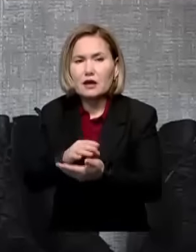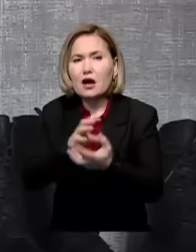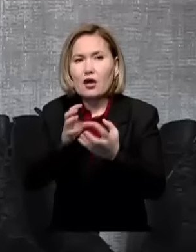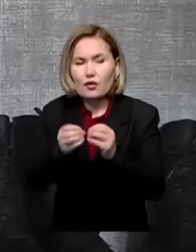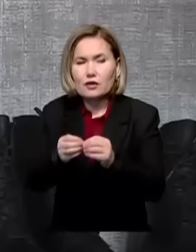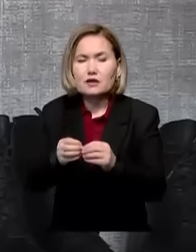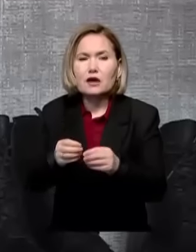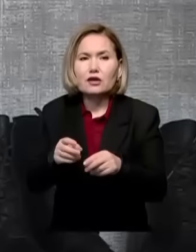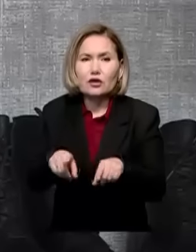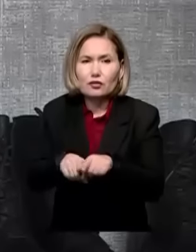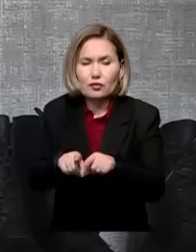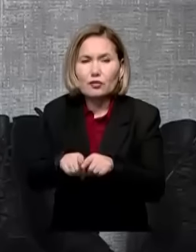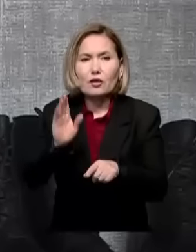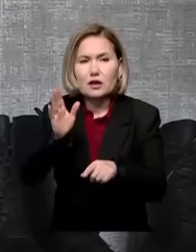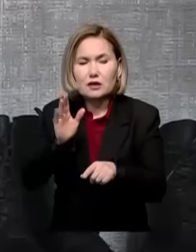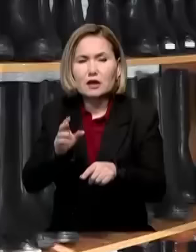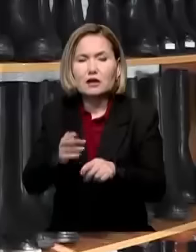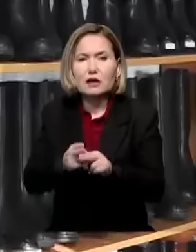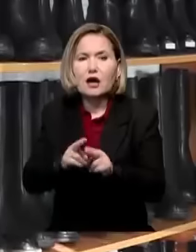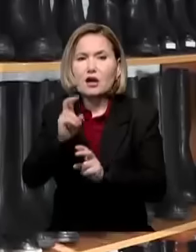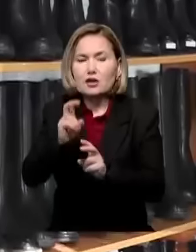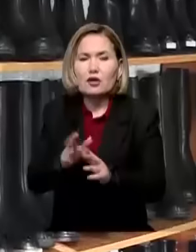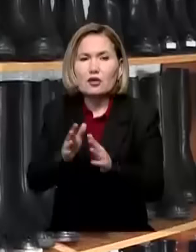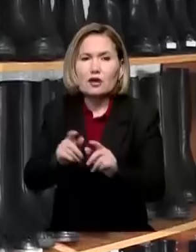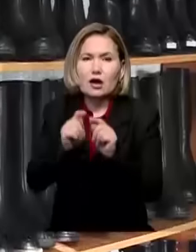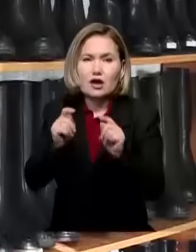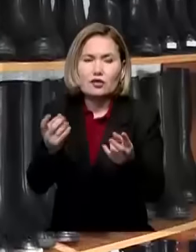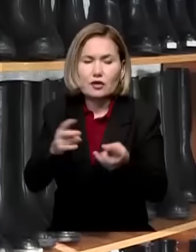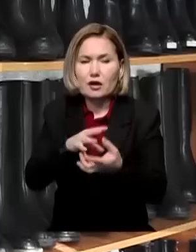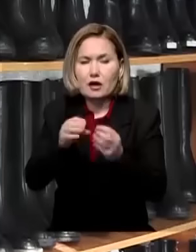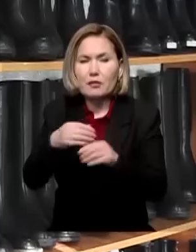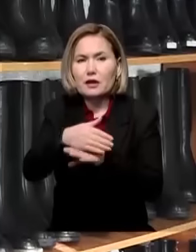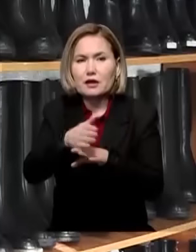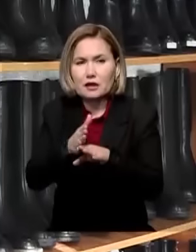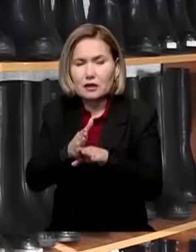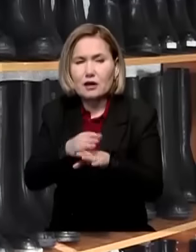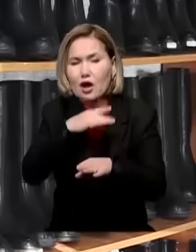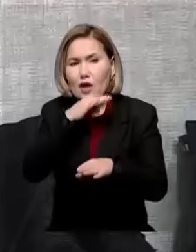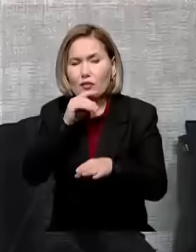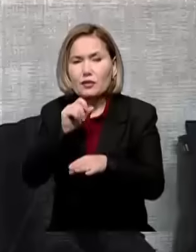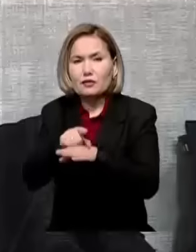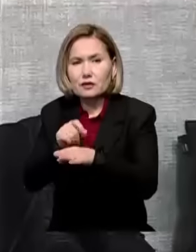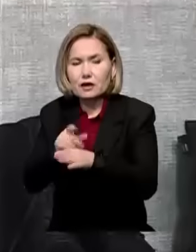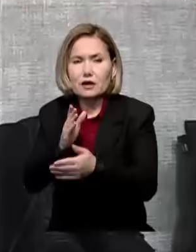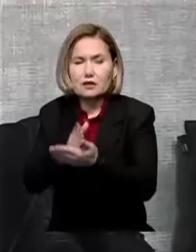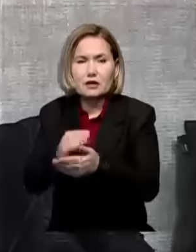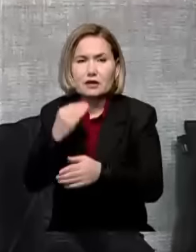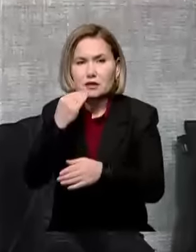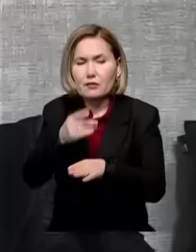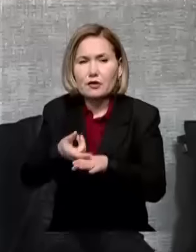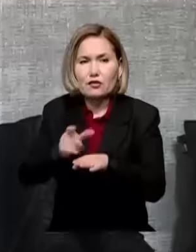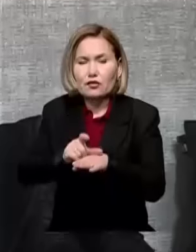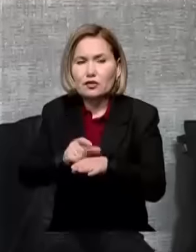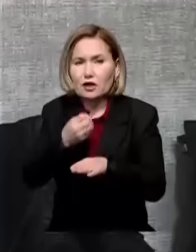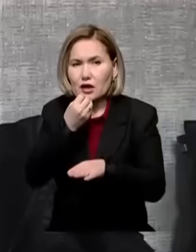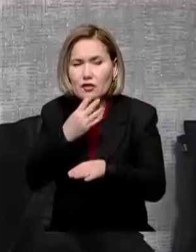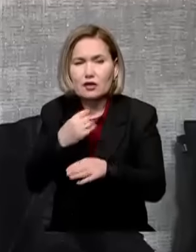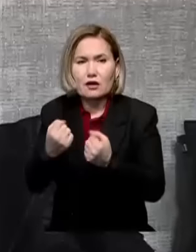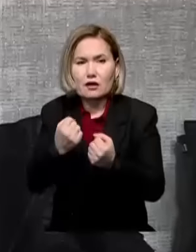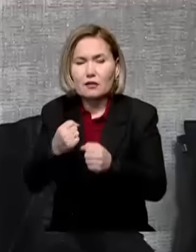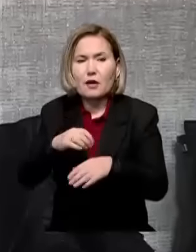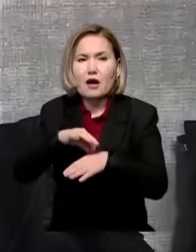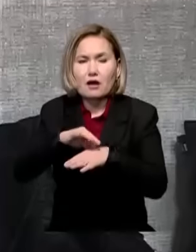ашса осындай көліктер ауылды жерде керек нәрсе ол. Етіктерді, аяқ киімдерді қарап, сапасы өте ұнады. Өзімде